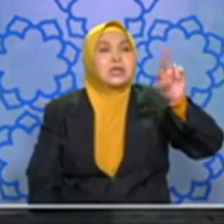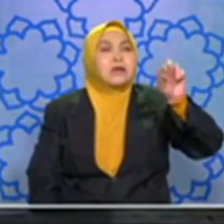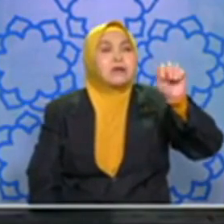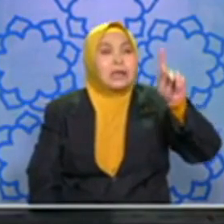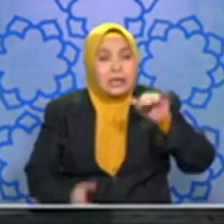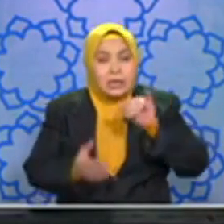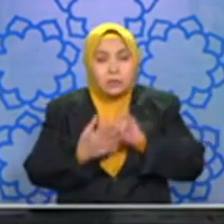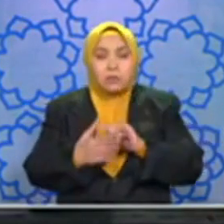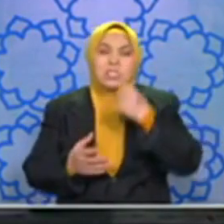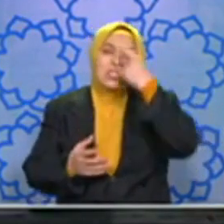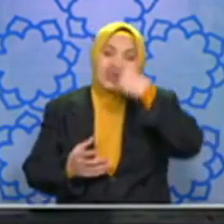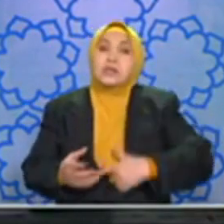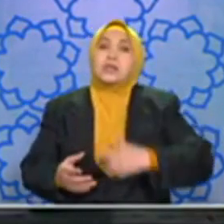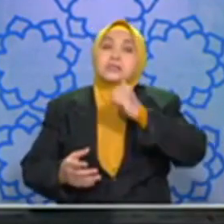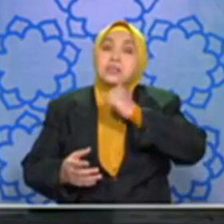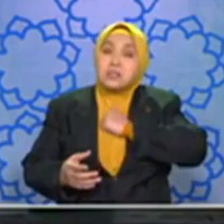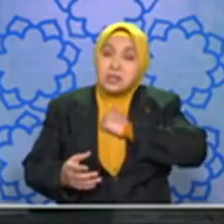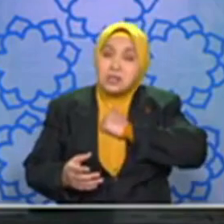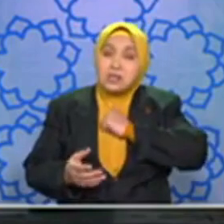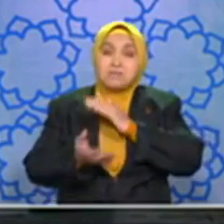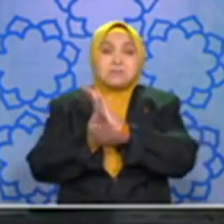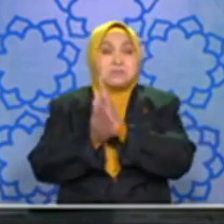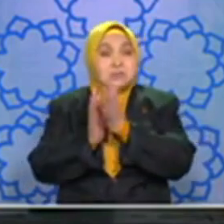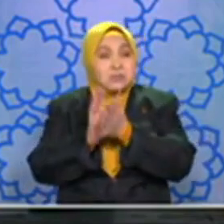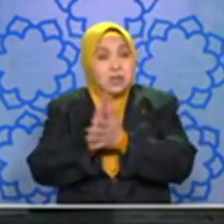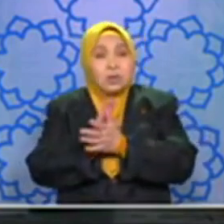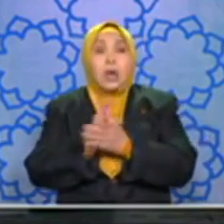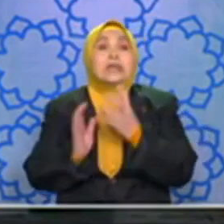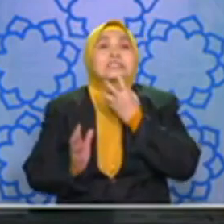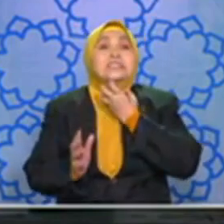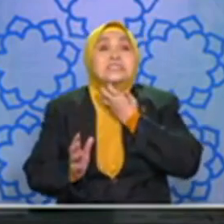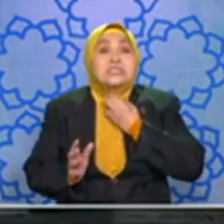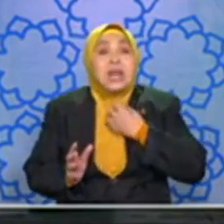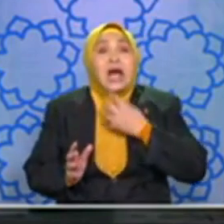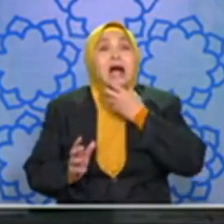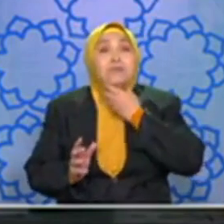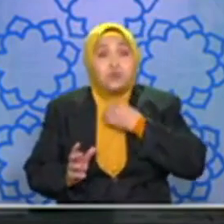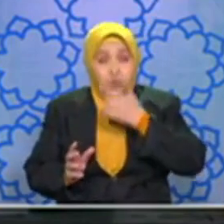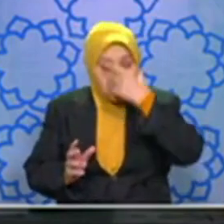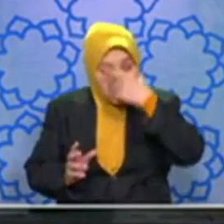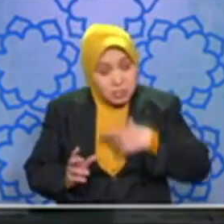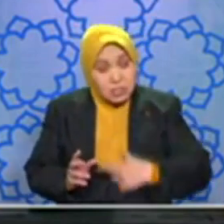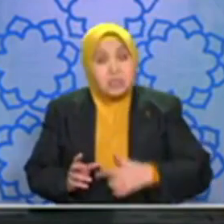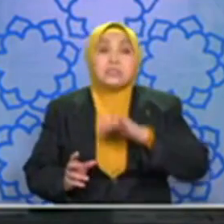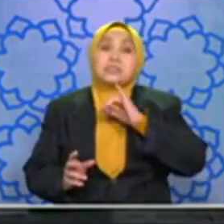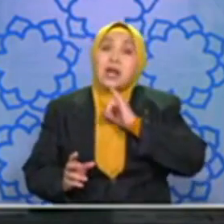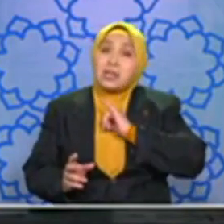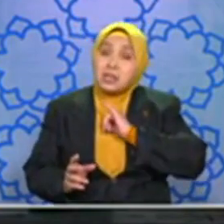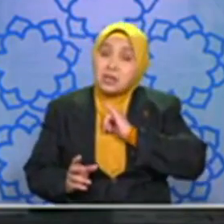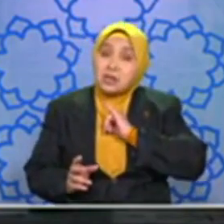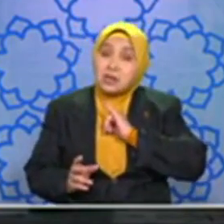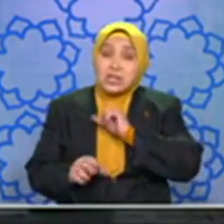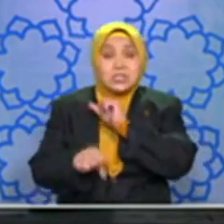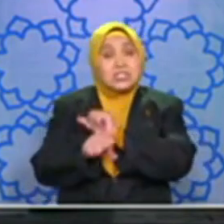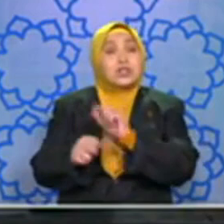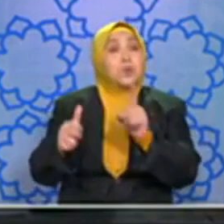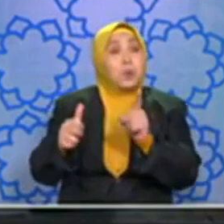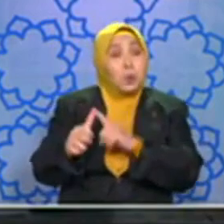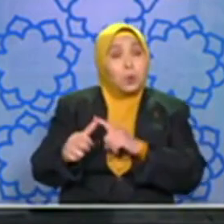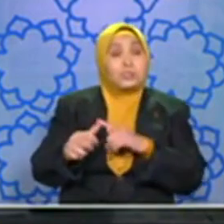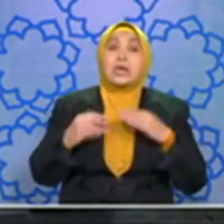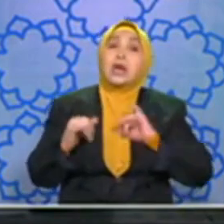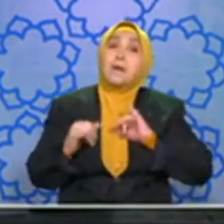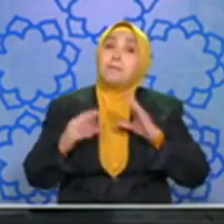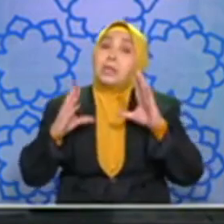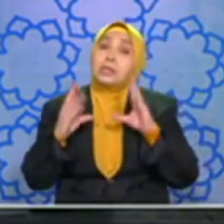menjadi sebagai ilahan akhar, iaitu nafsu diri sendiri. Yang saya kerja dahulu, saya meeting